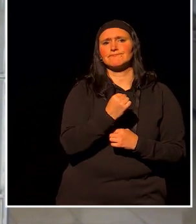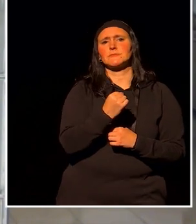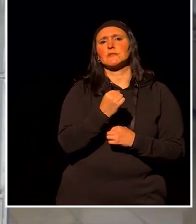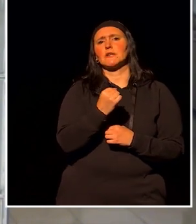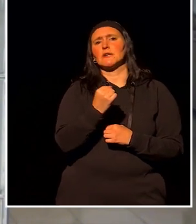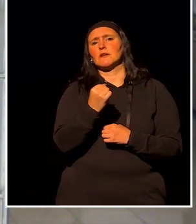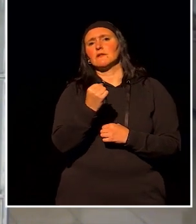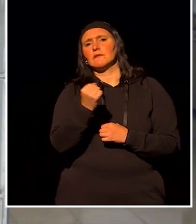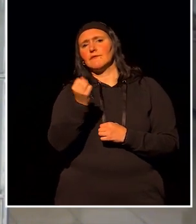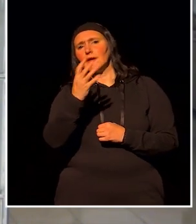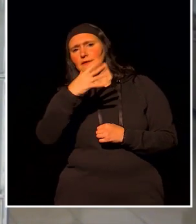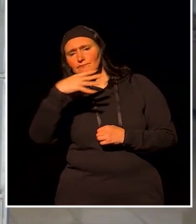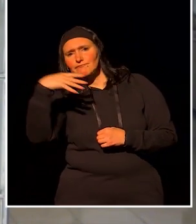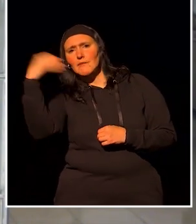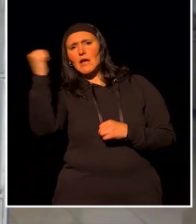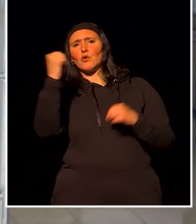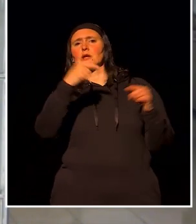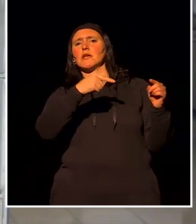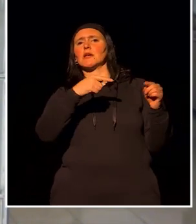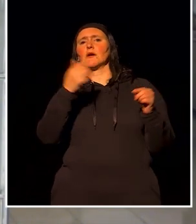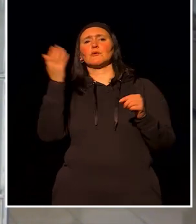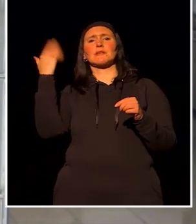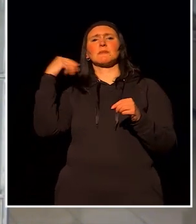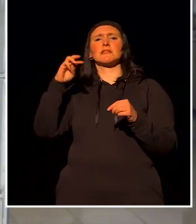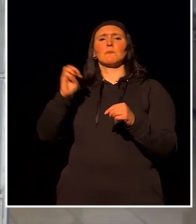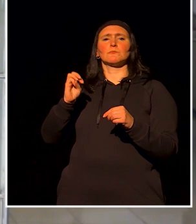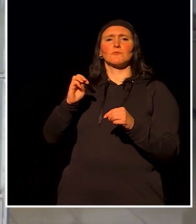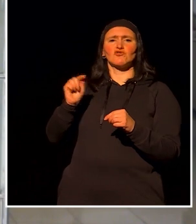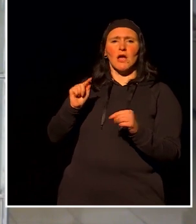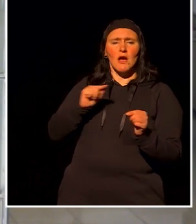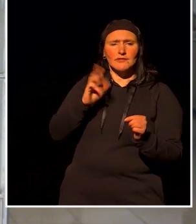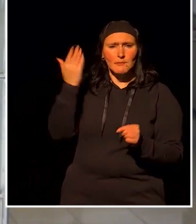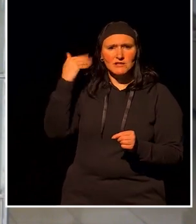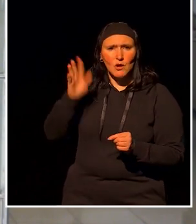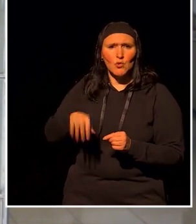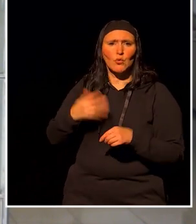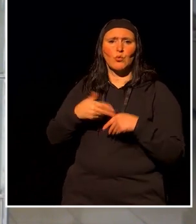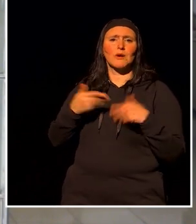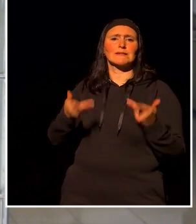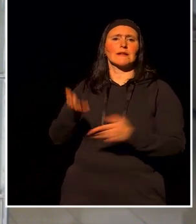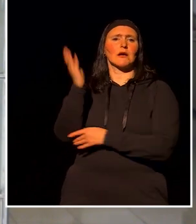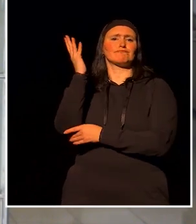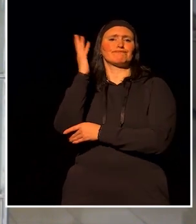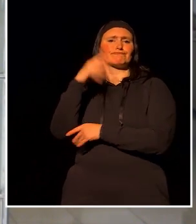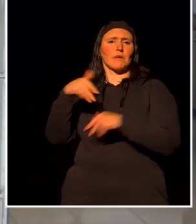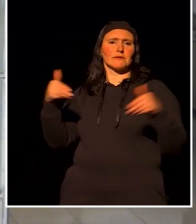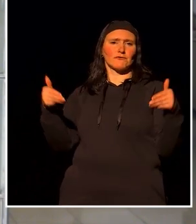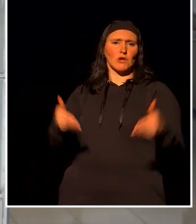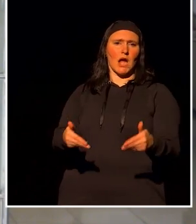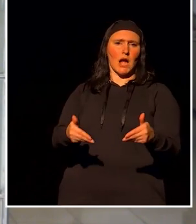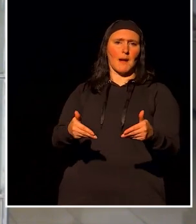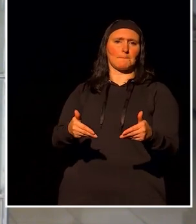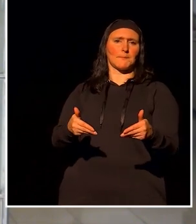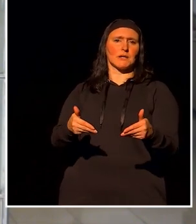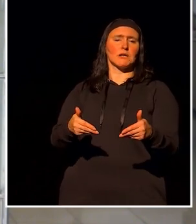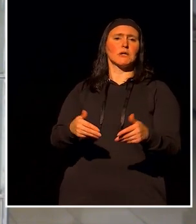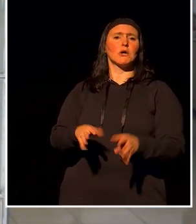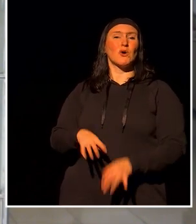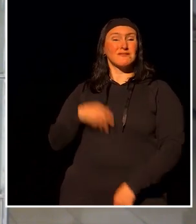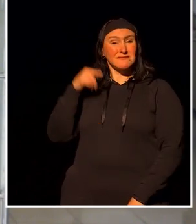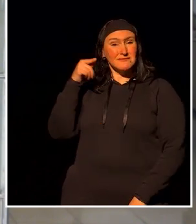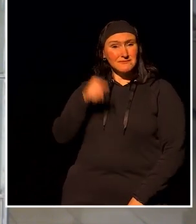Rotman irgendwie, und er hat eine Grabesrede gehalten, die resoniert irgendwie bis heute